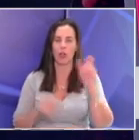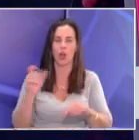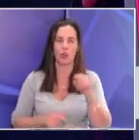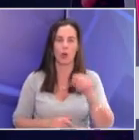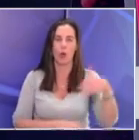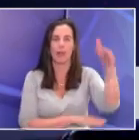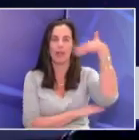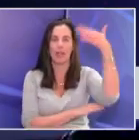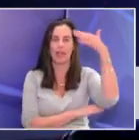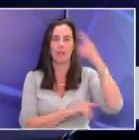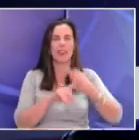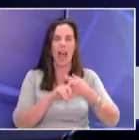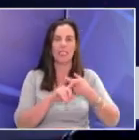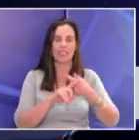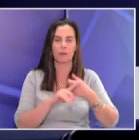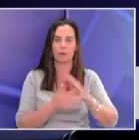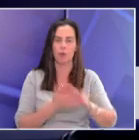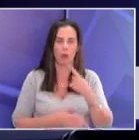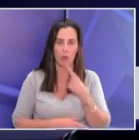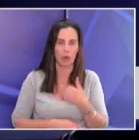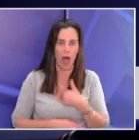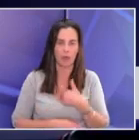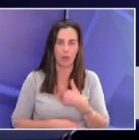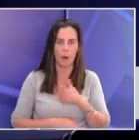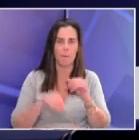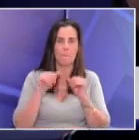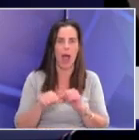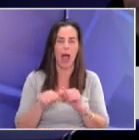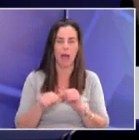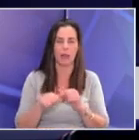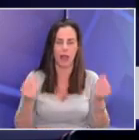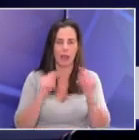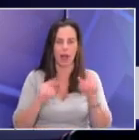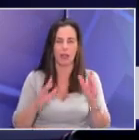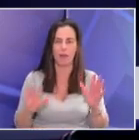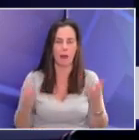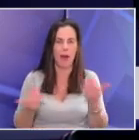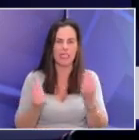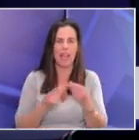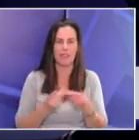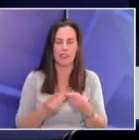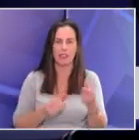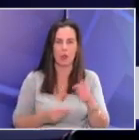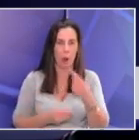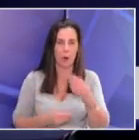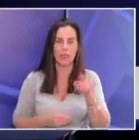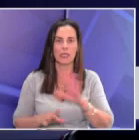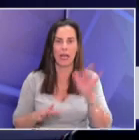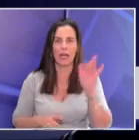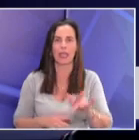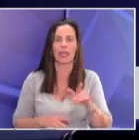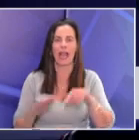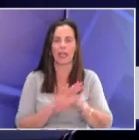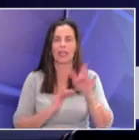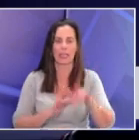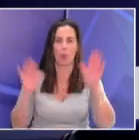הלכו עם דגלים נאונאצים, ופשוט באו ואמרו, אנחנו בעד הדבר הזה. ומה זה הדבר הזה? זה לא רק, הם אומרים, זה רק נגד הגירה